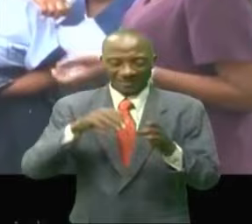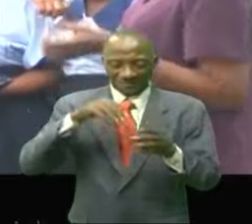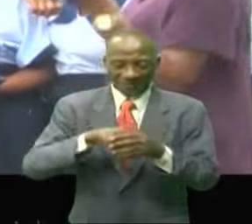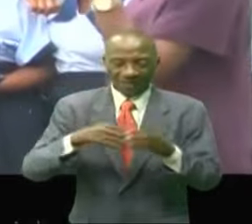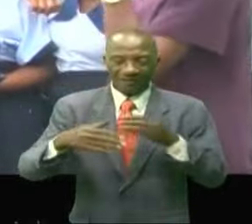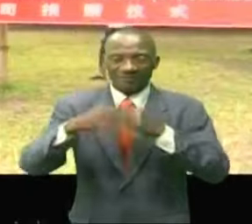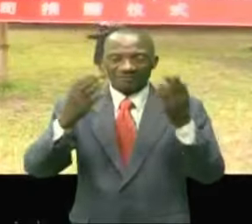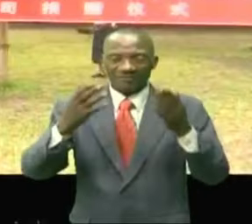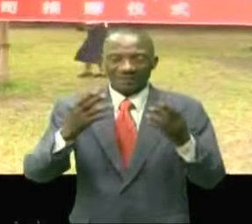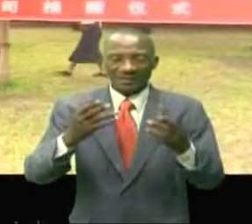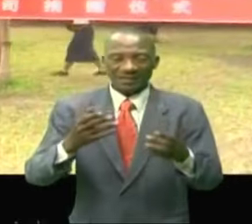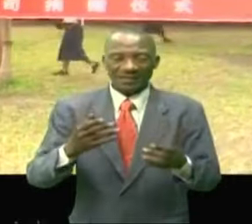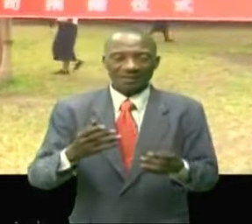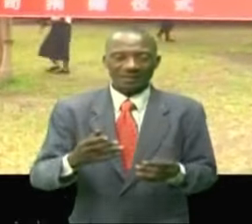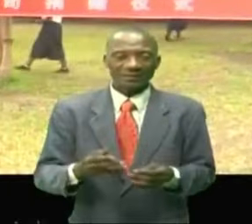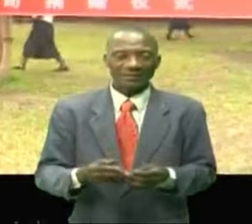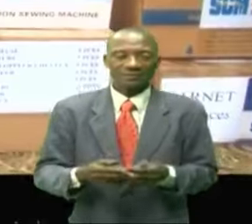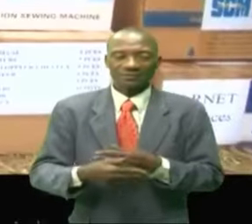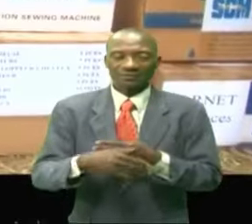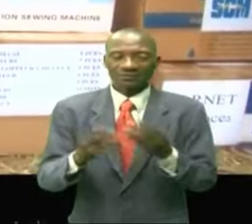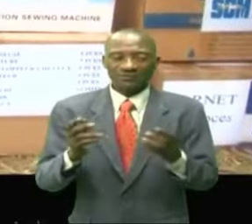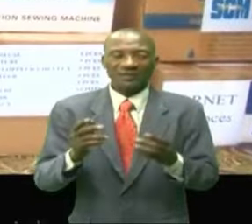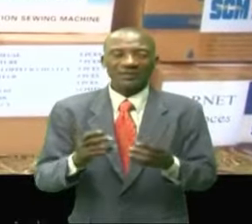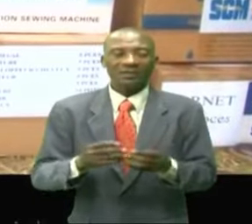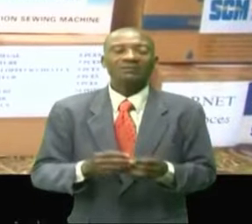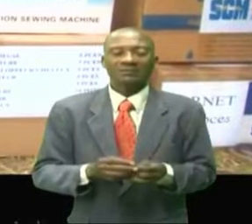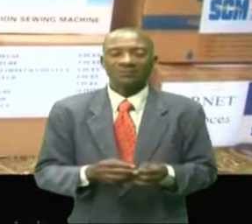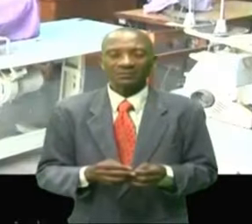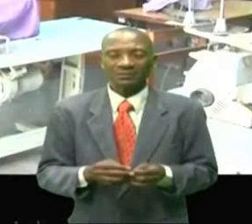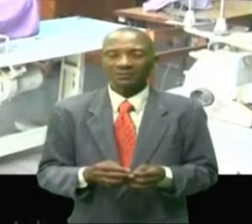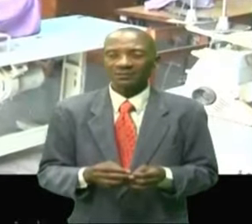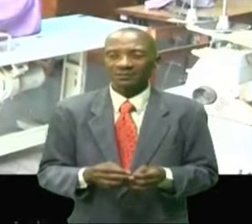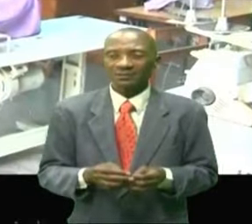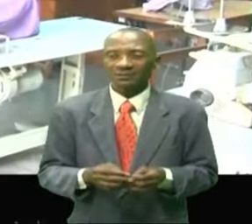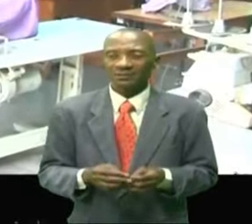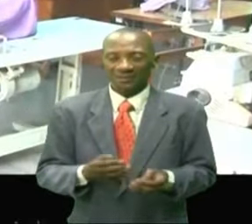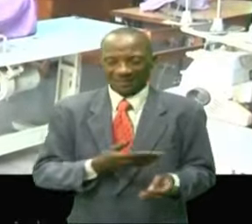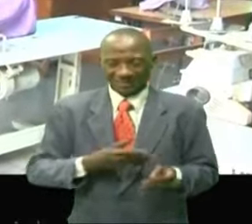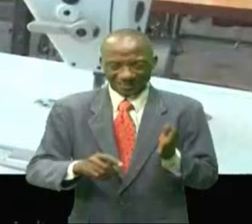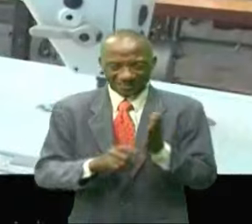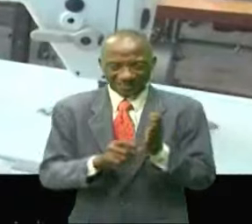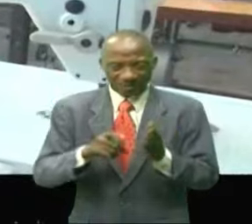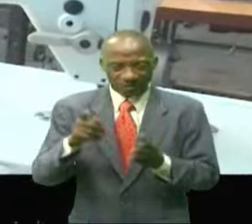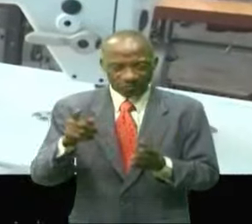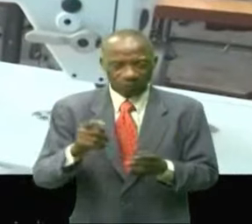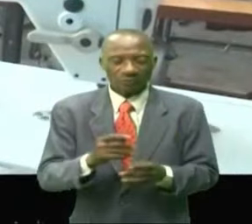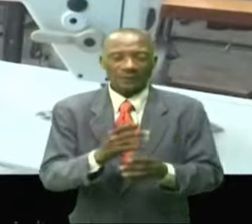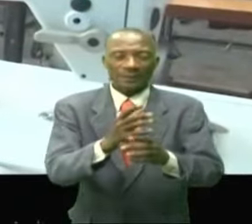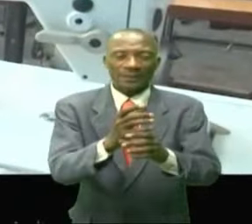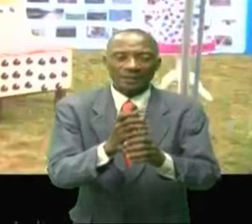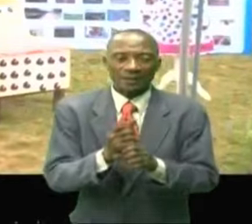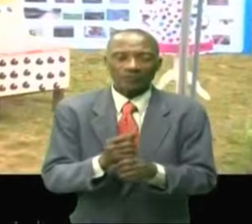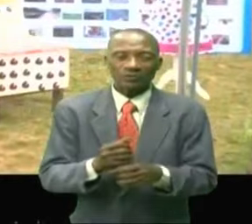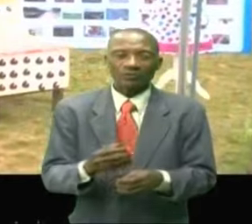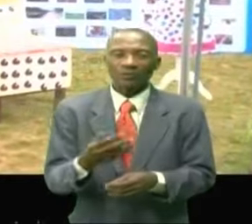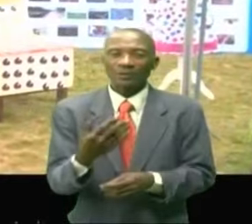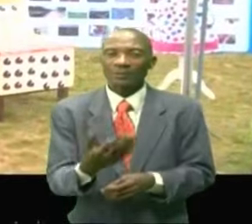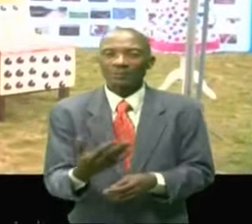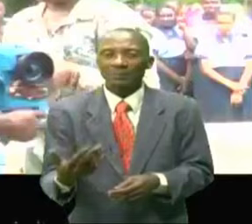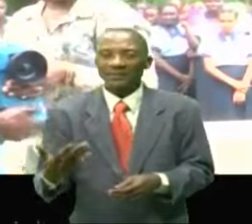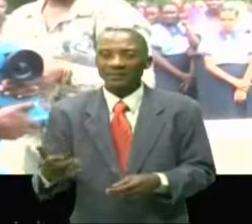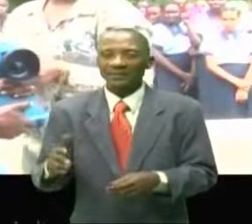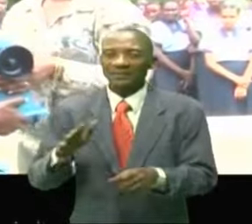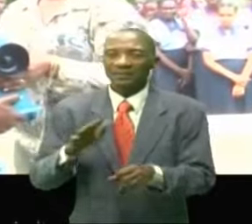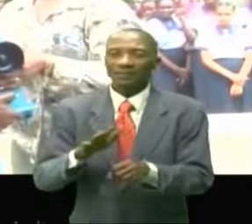la coopération sino-congolaise. Des matériels didactiques pour l'apprentissage des élèves de la coupe et couture et de la coiffure du